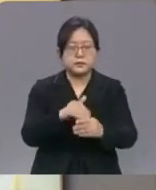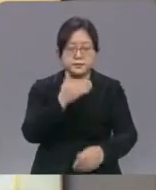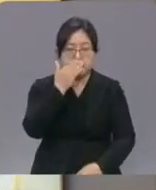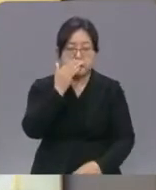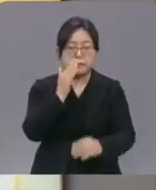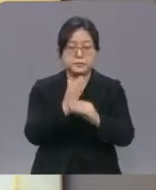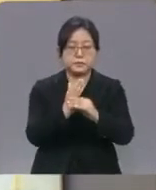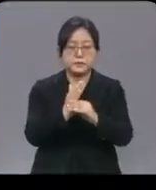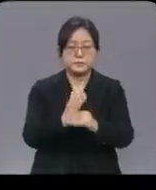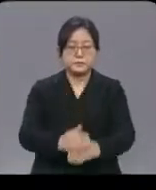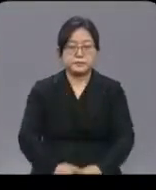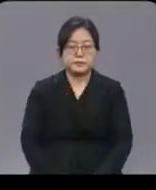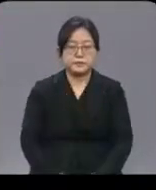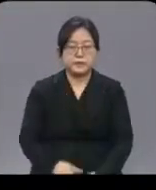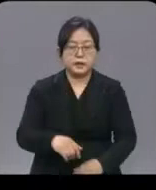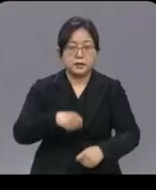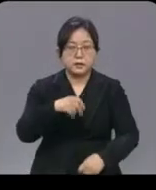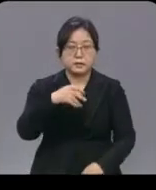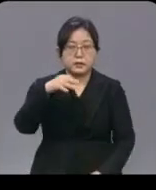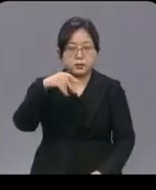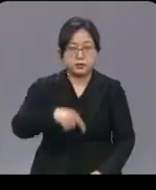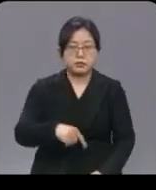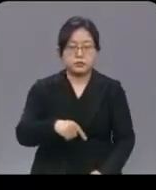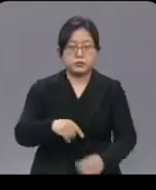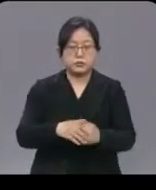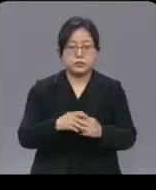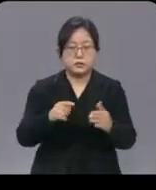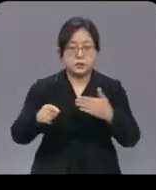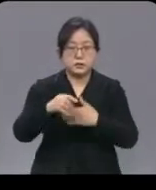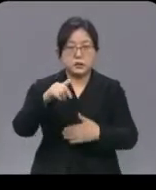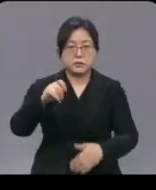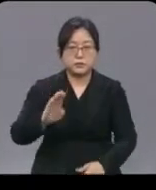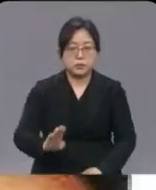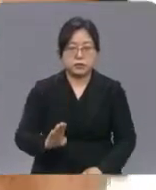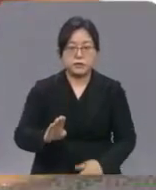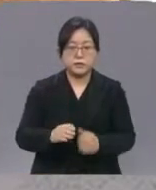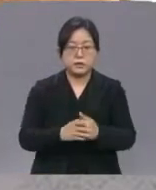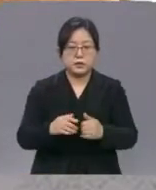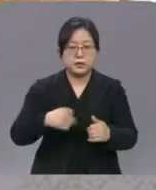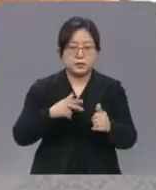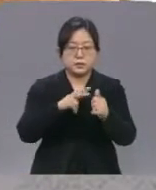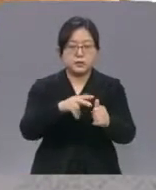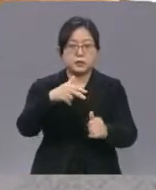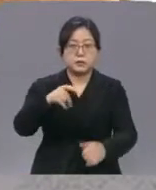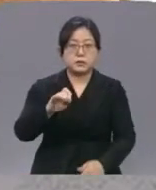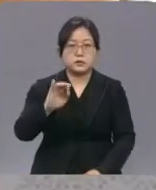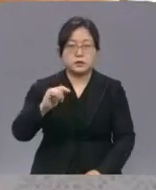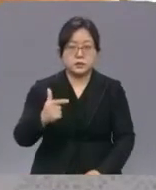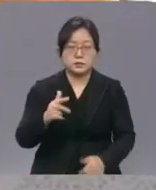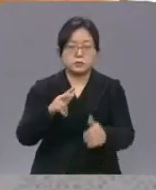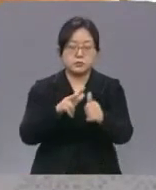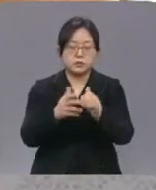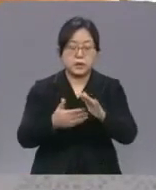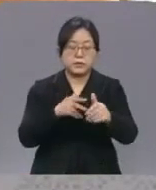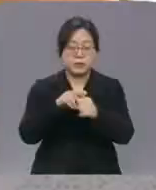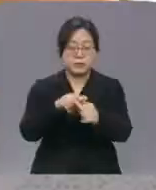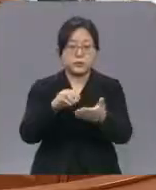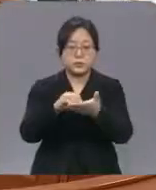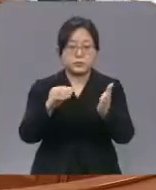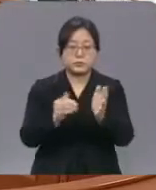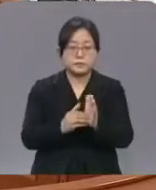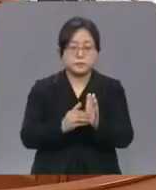그런 상황일 것 같고. 정의당은 장현주 후보, 진보당 김주어 후보, 무소속 정광선 후보가 예비 후보로